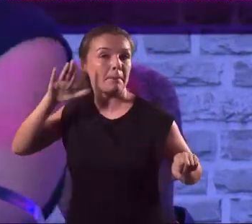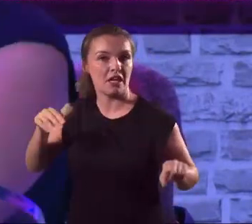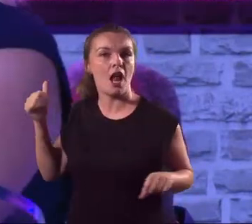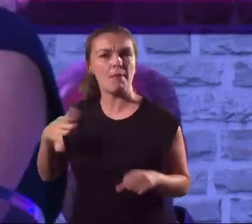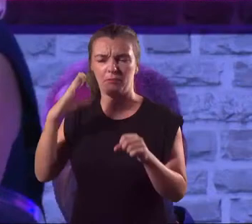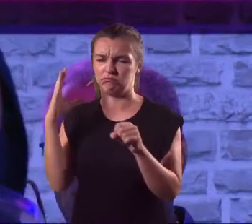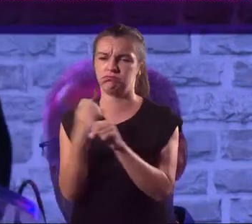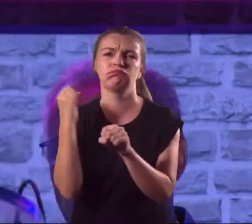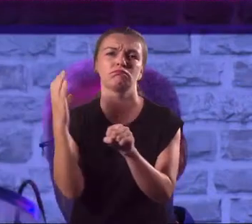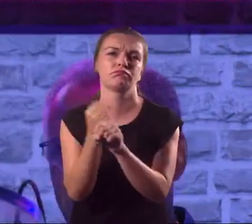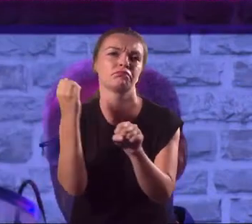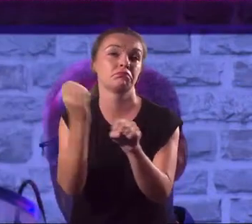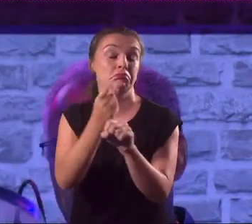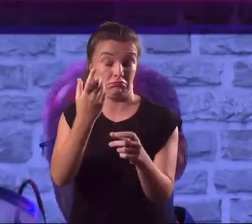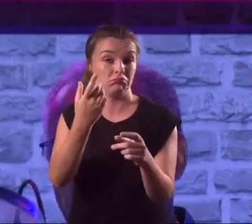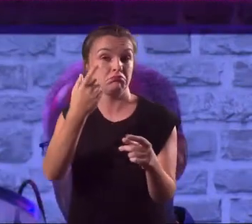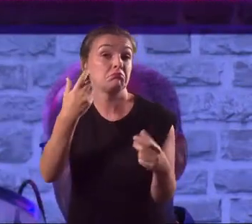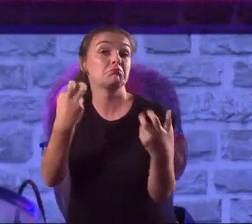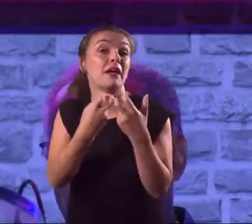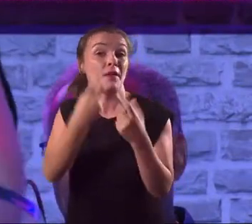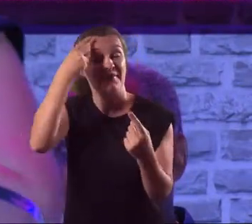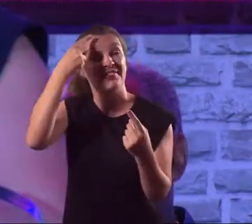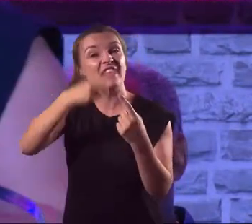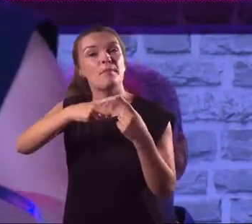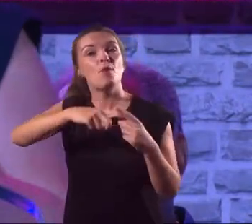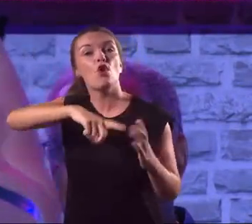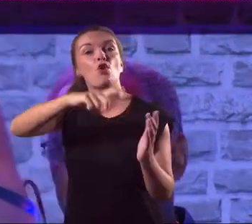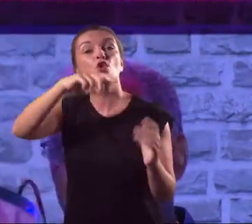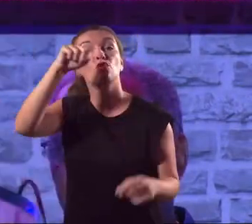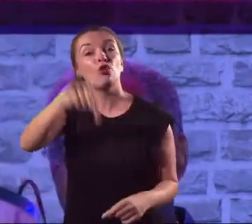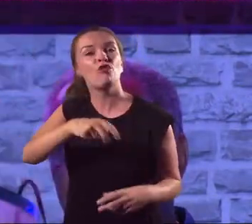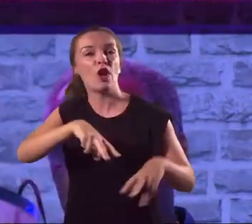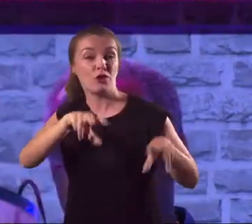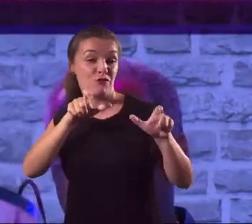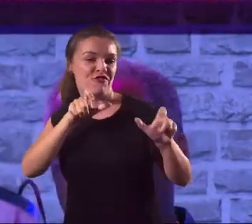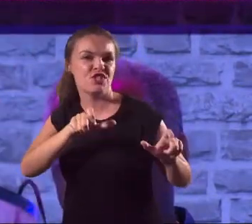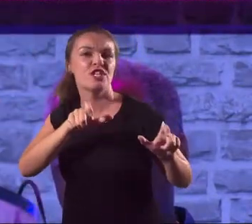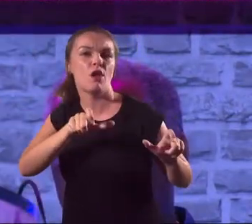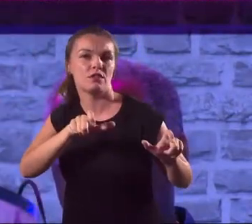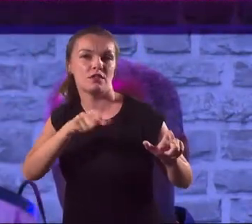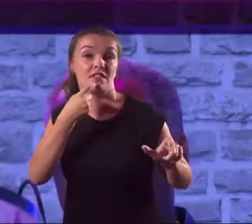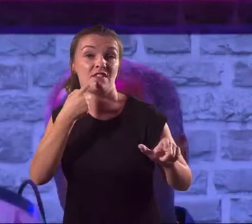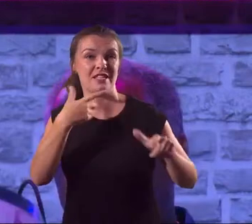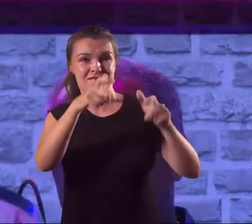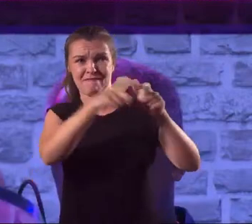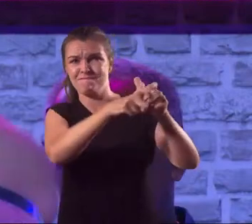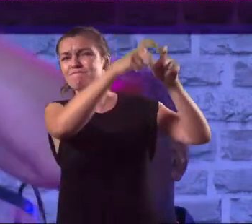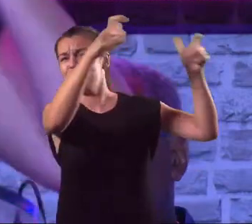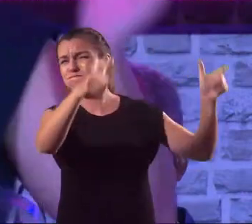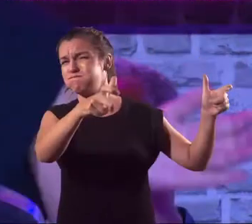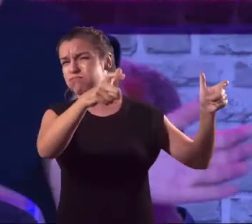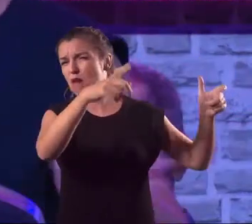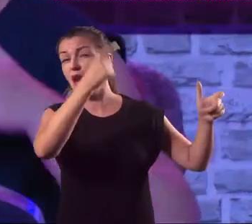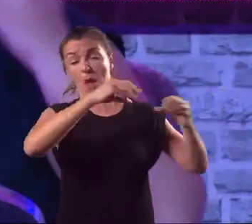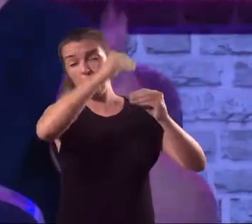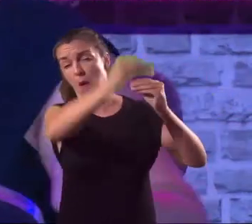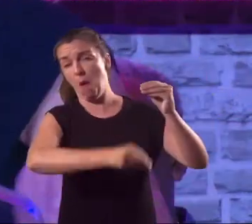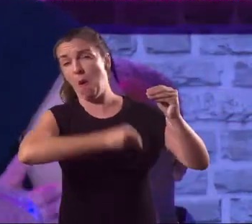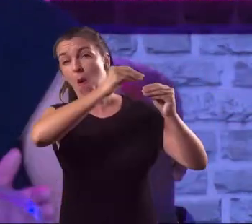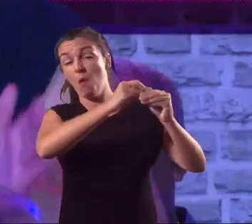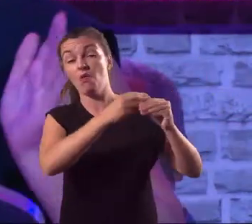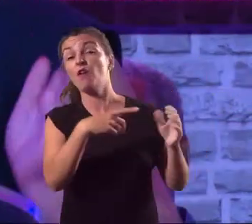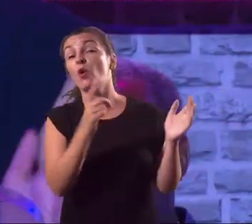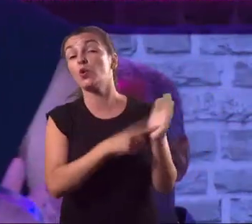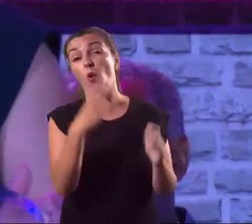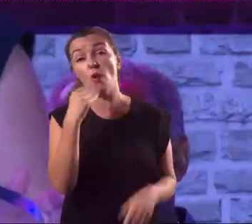victoires, gagné celui sur le devoir de vigilance, c'est-à-dire le fait de mettre fin à l'impunité des multinationales qui, partout dans le monde, violent les